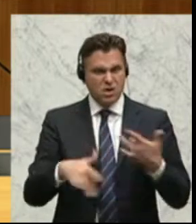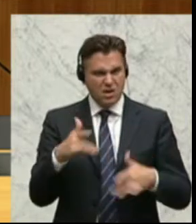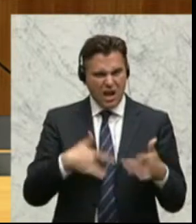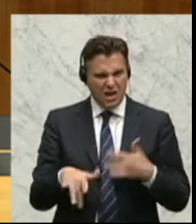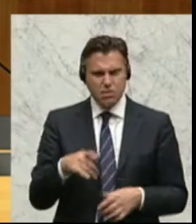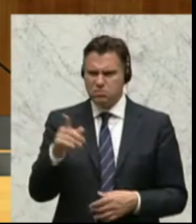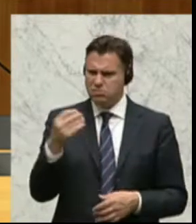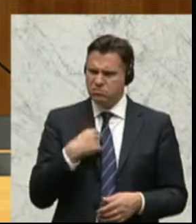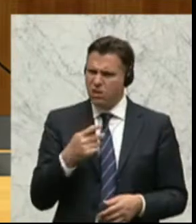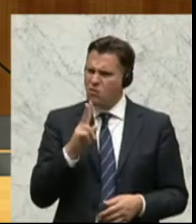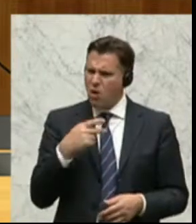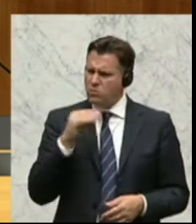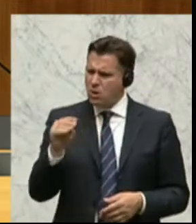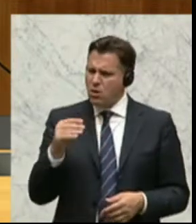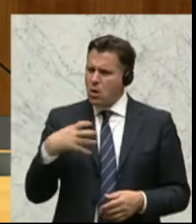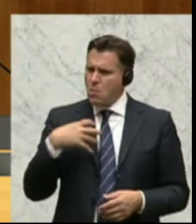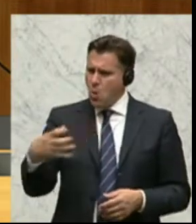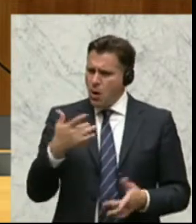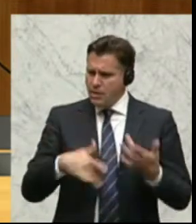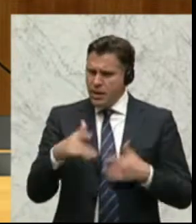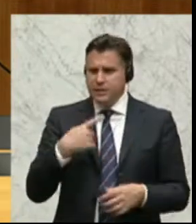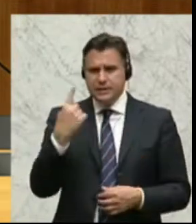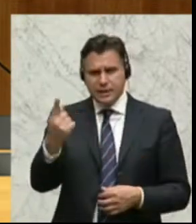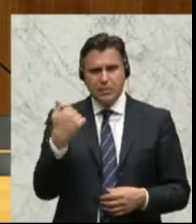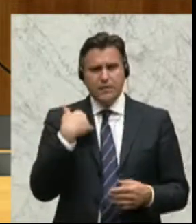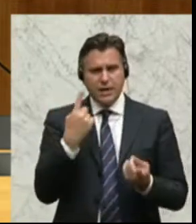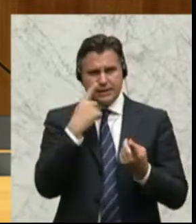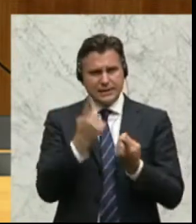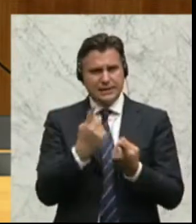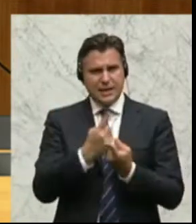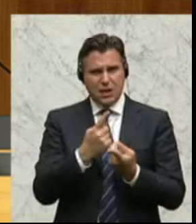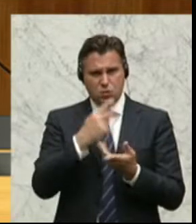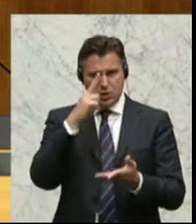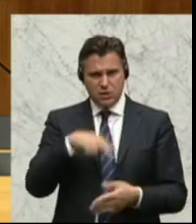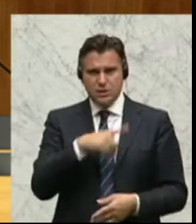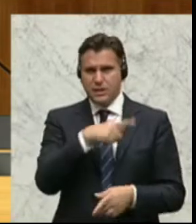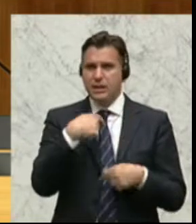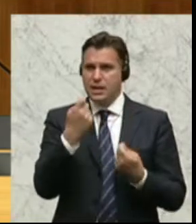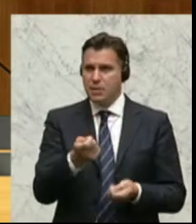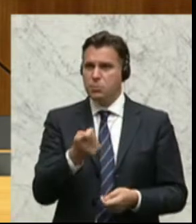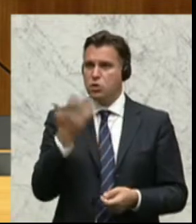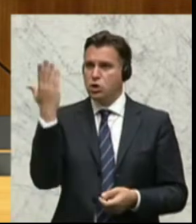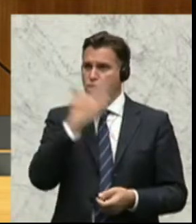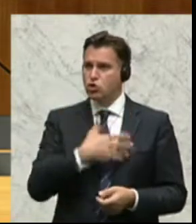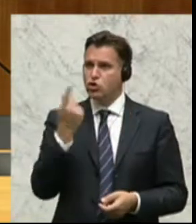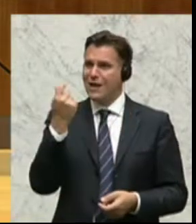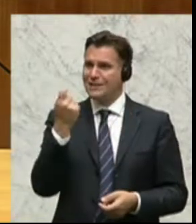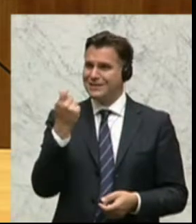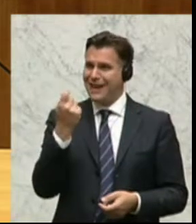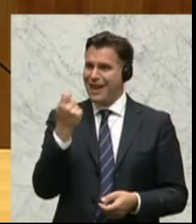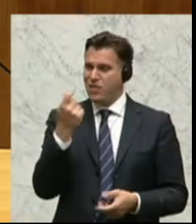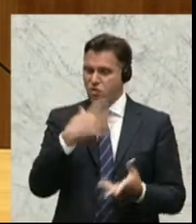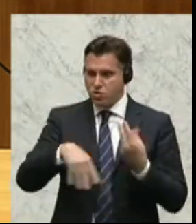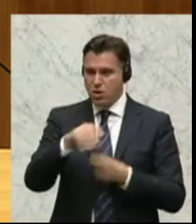Burgtheater? Ja, er hat in der Zeitung gelesen, dass es ein Schwarzgeldkontensystem beim Burgtheater geben soll. Daher kann er